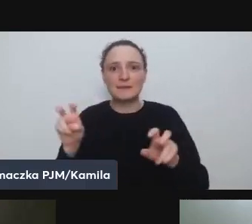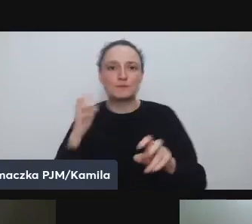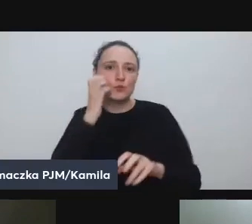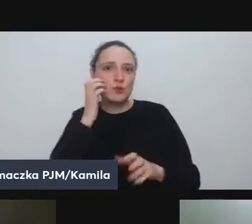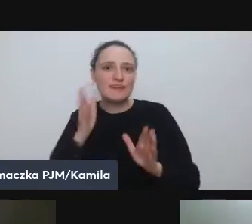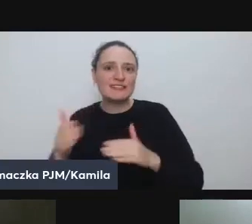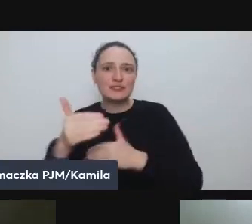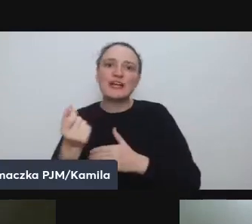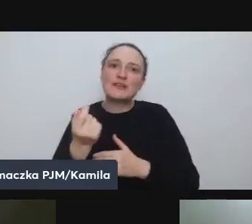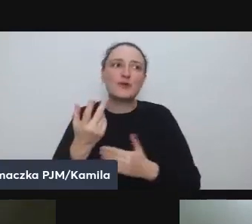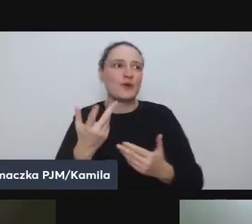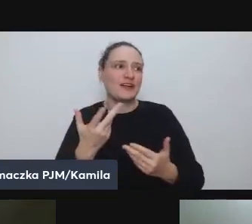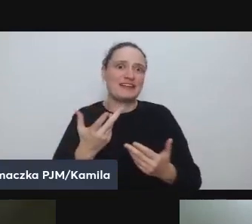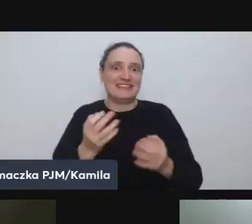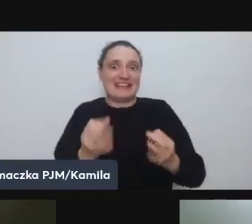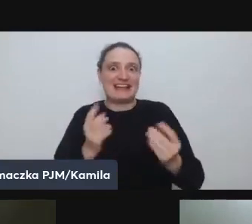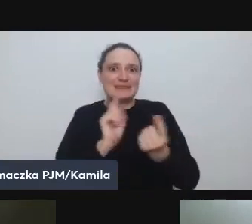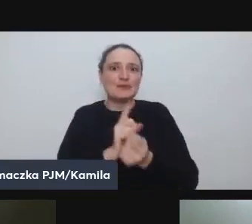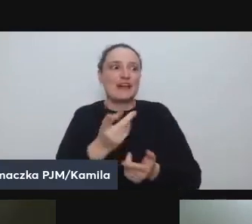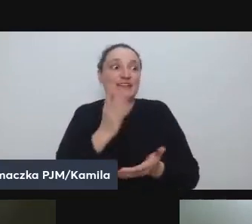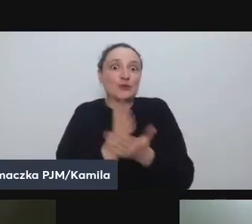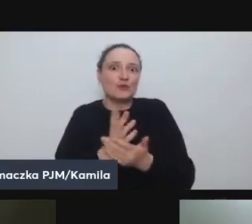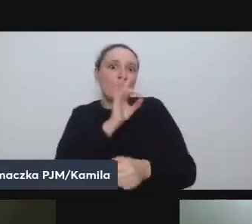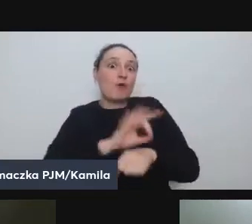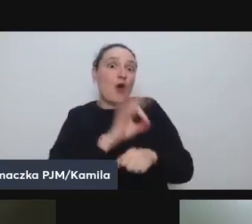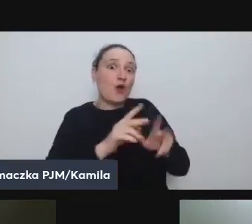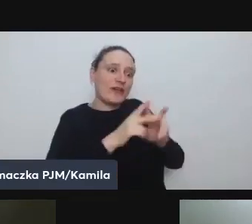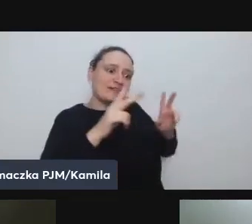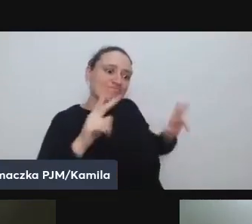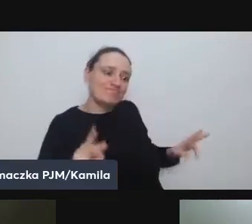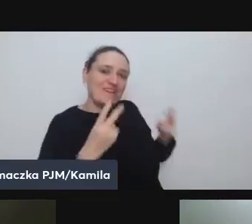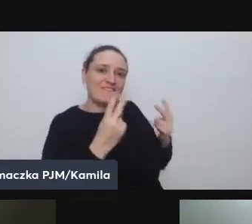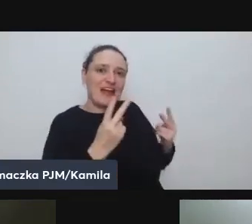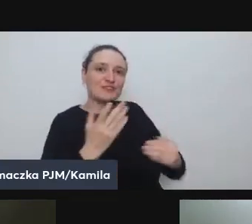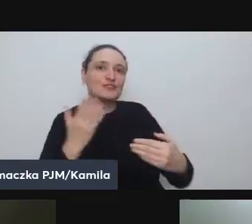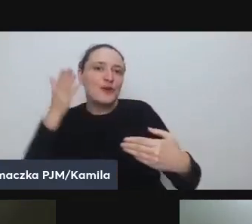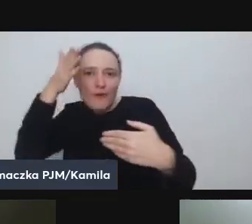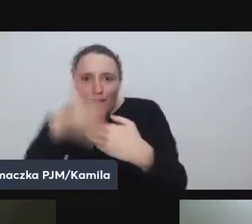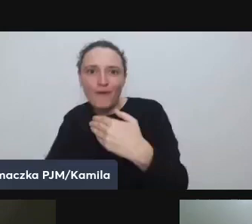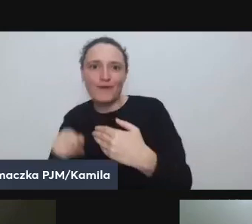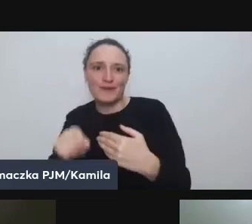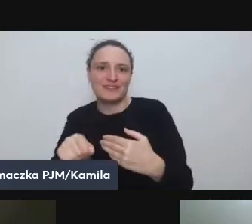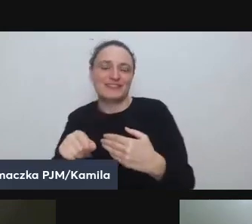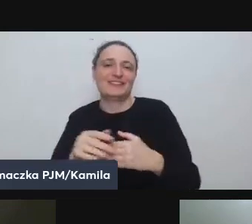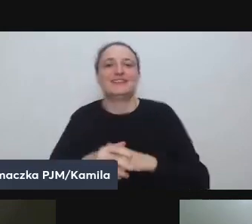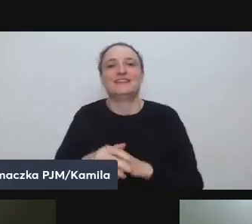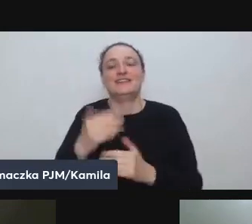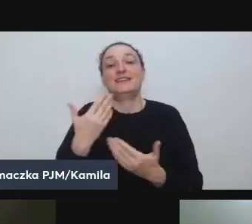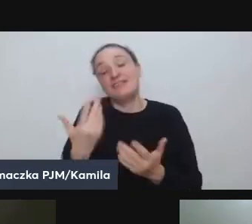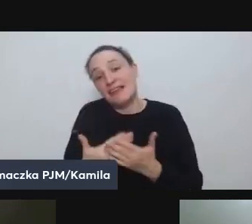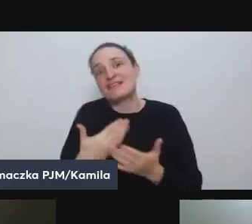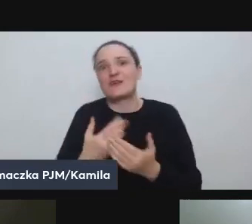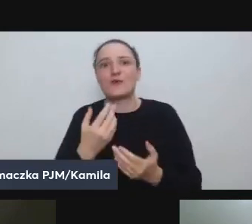rodzaju zamknięciem ważnego projektu, którego byłyśmy częścią. I najpierw chciałabym powiedzieć trochę o